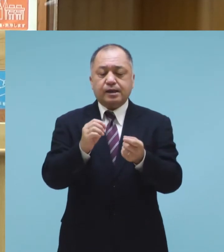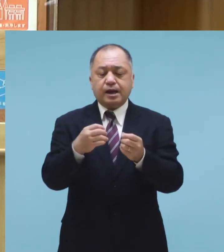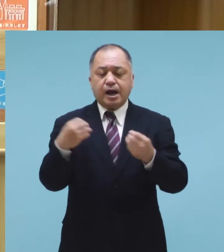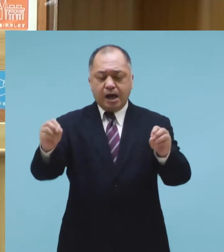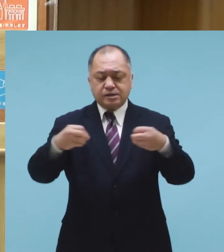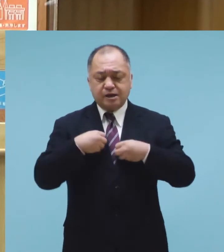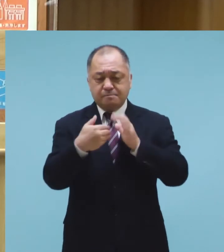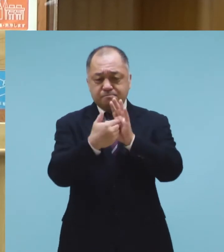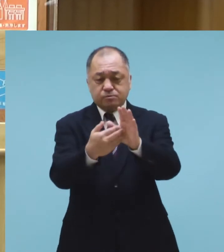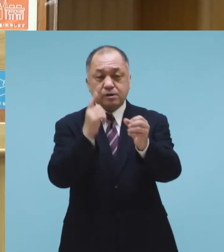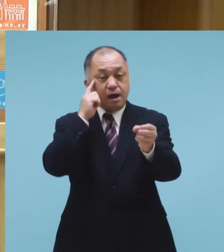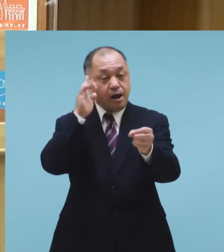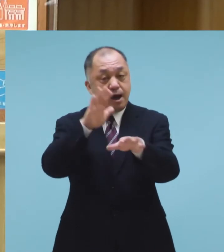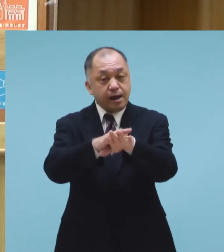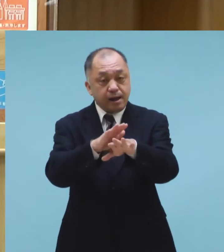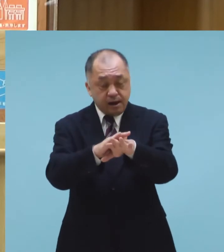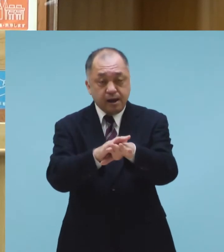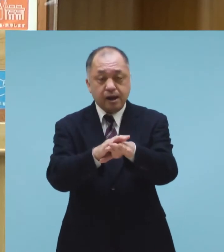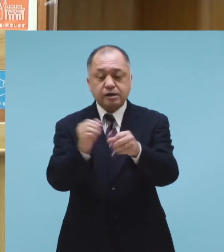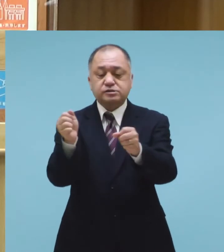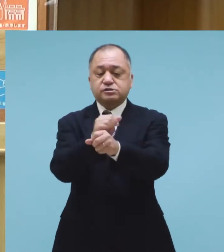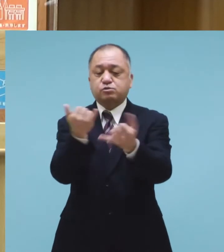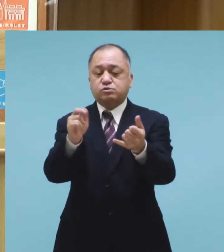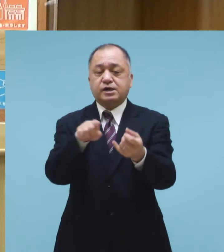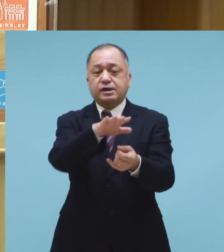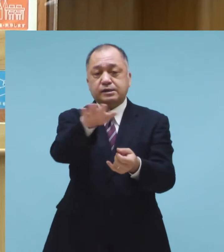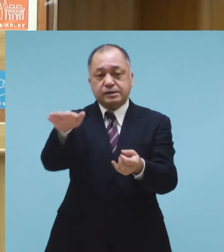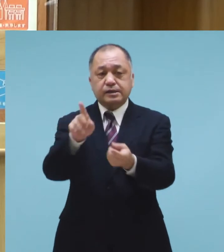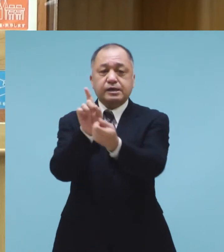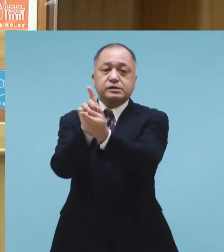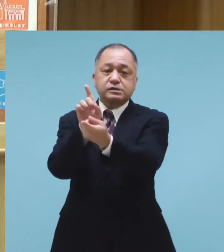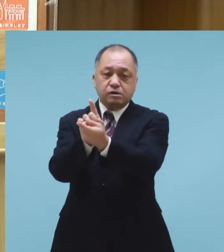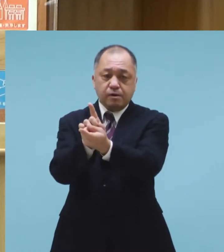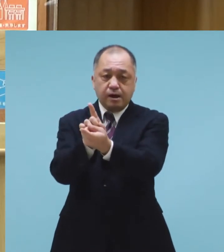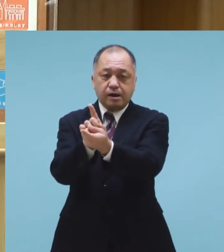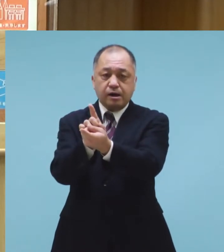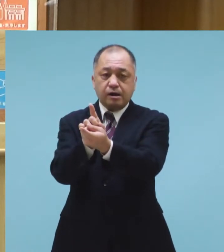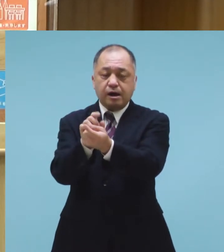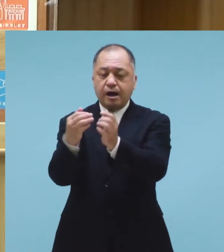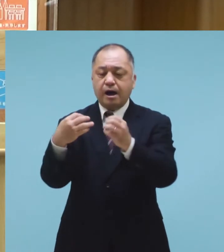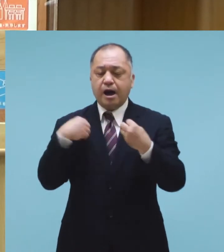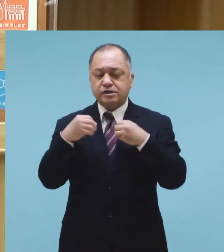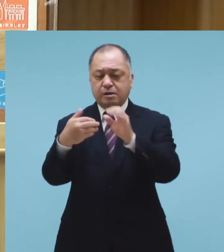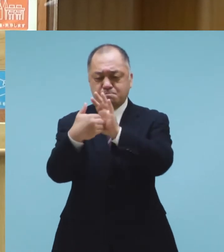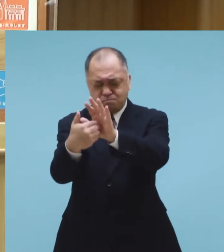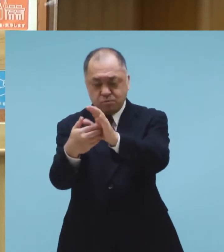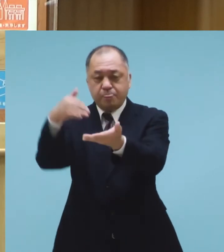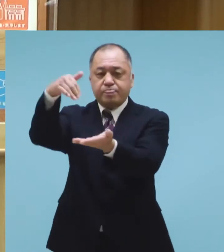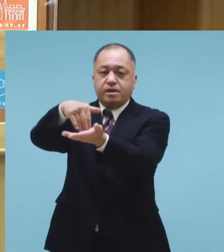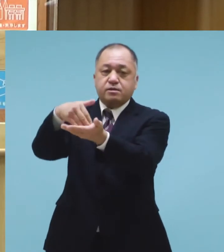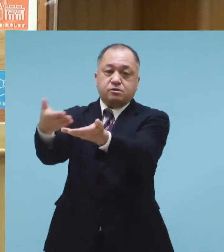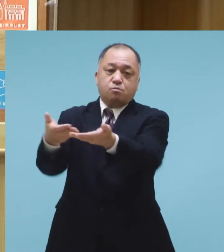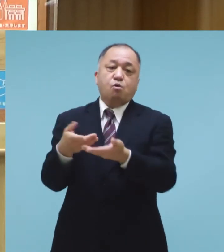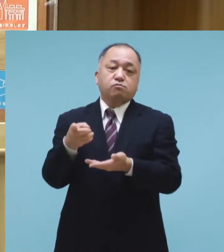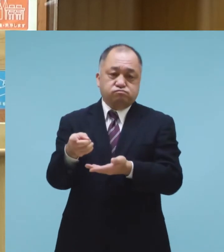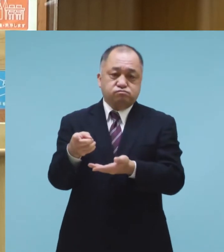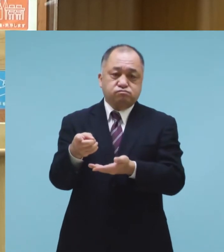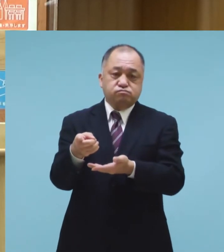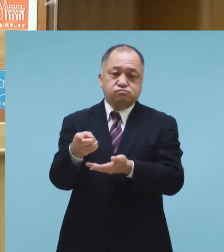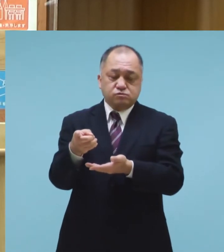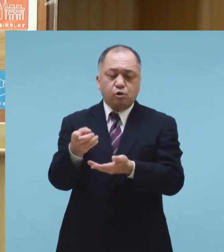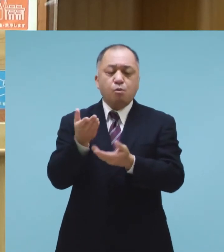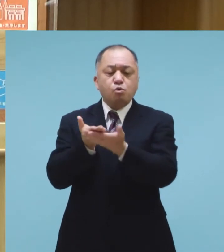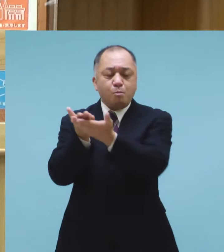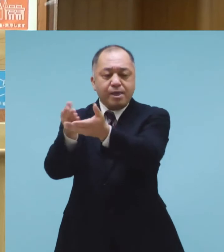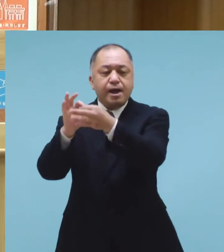から、事業者の方には大変申し訳ないですが、そこを徹底していただくということを求めて、この事業を行